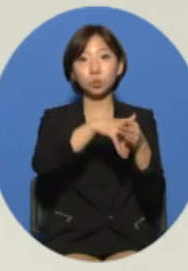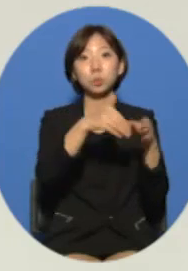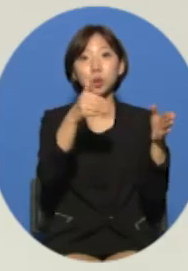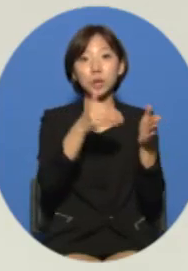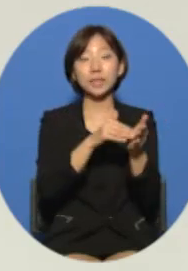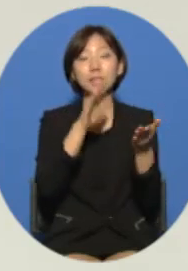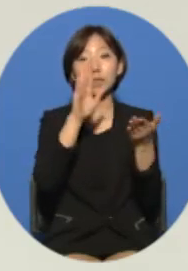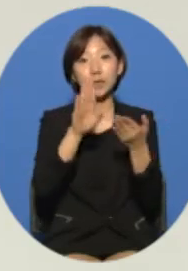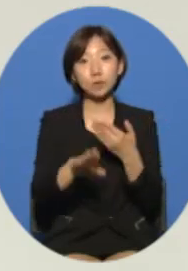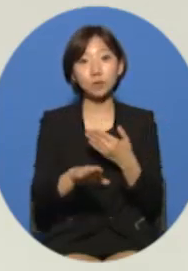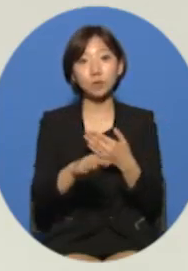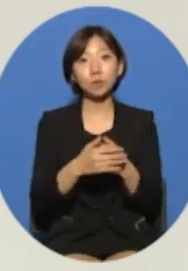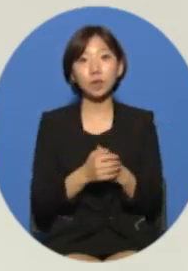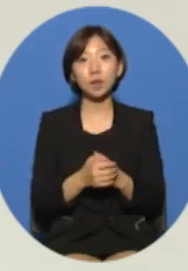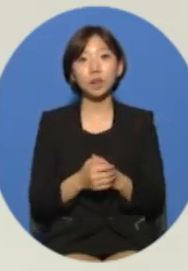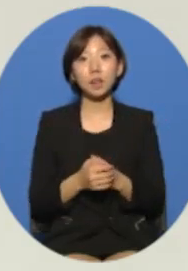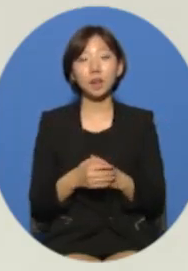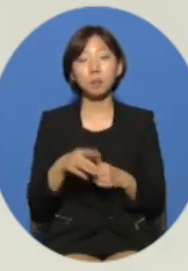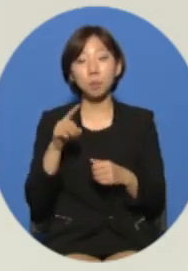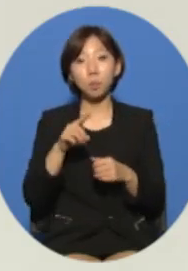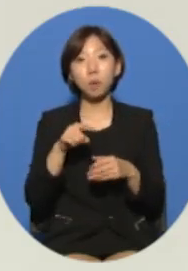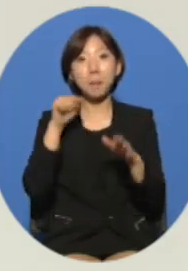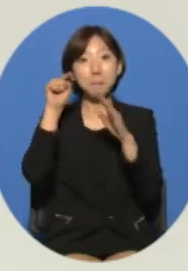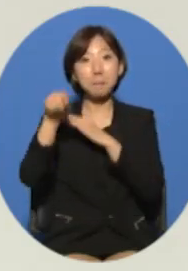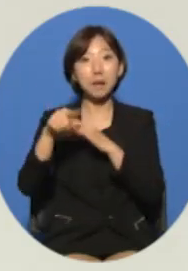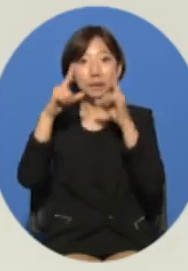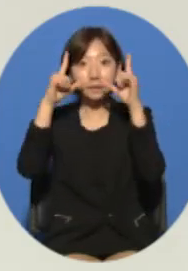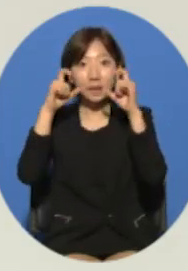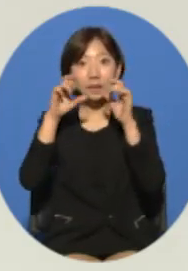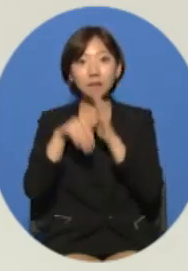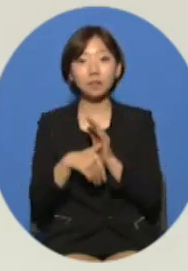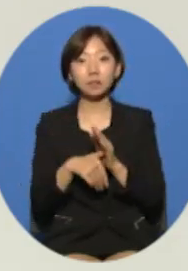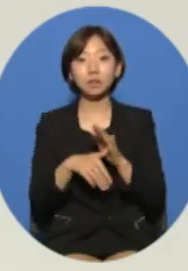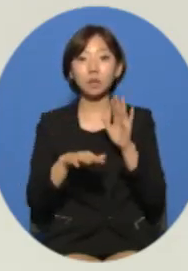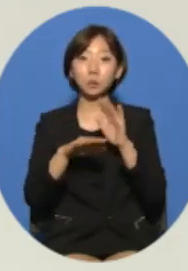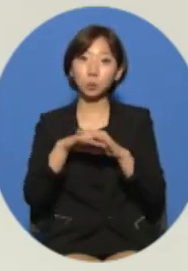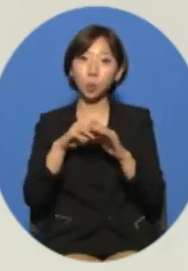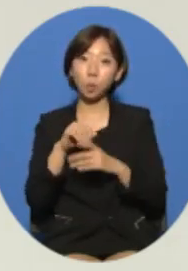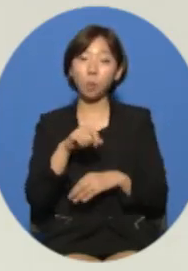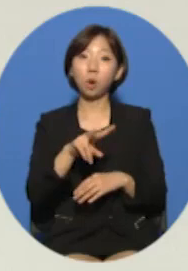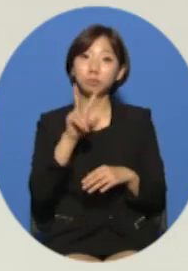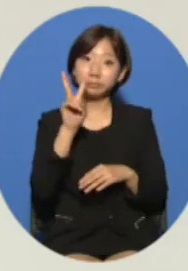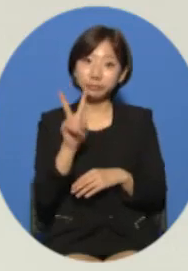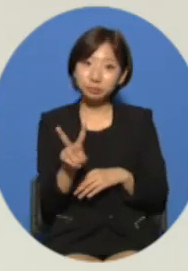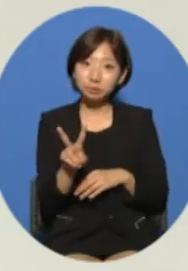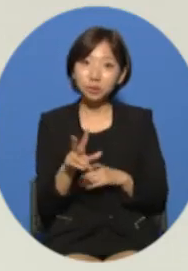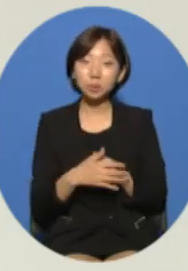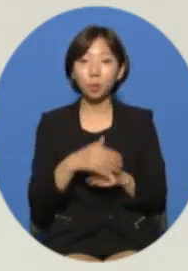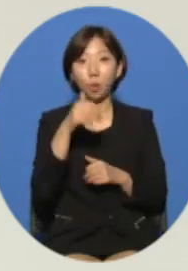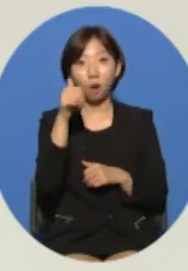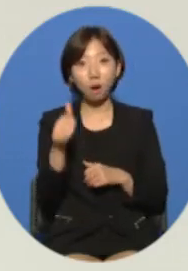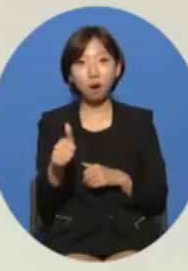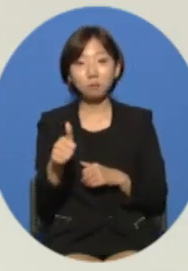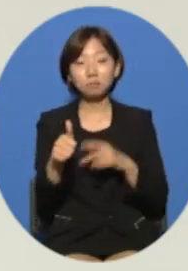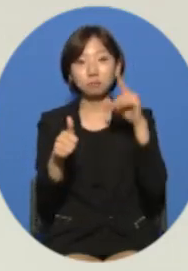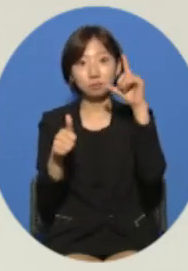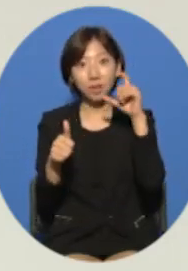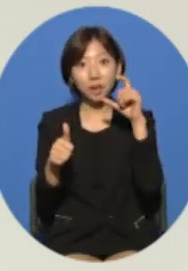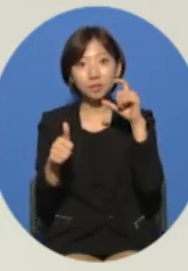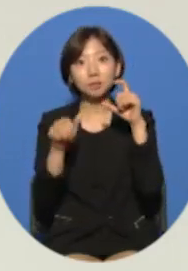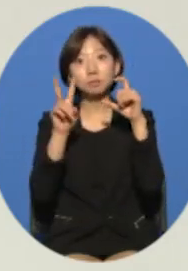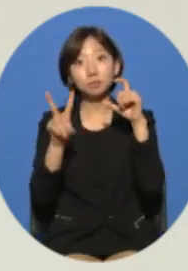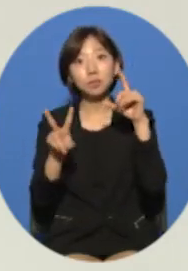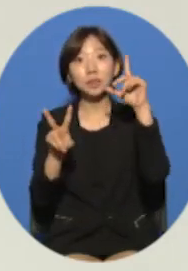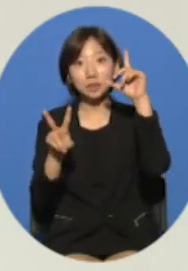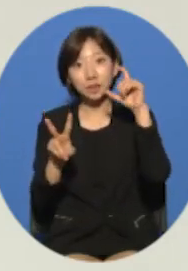예. 인증샷 손가락으로 네. 이렇게 표시하는 것은 가능하죠. 가능하다. 이번부터 되고 뭐, 네. 뭐 여러 가지 뭐 인지도 되고 뭐 네. 이렇게 뭐 세